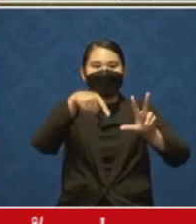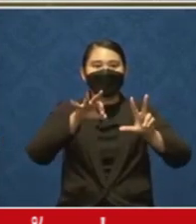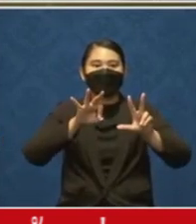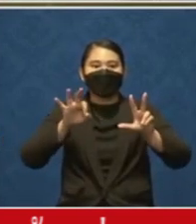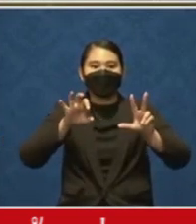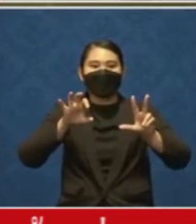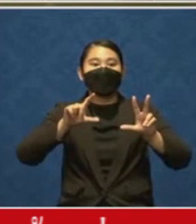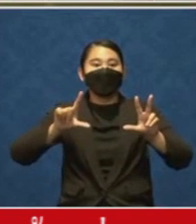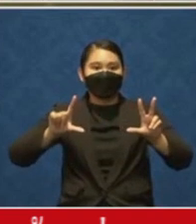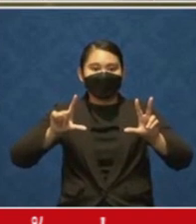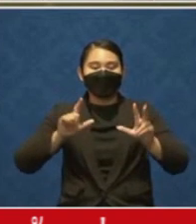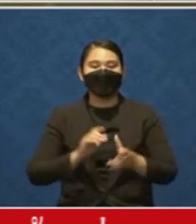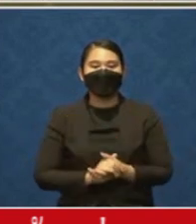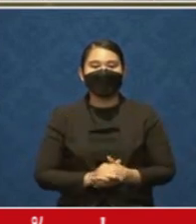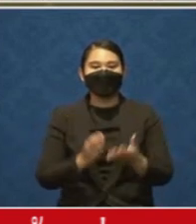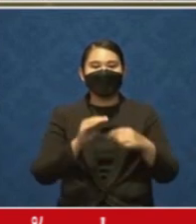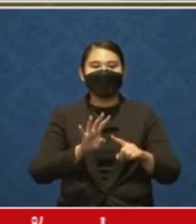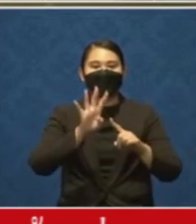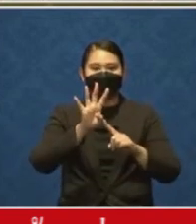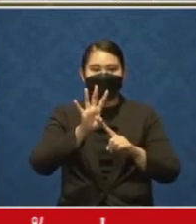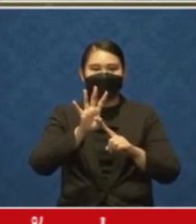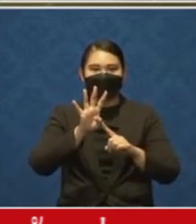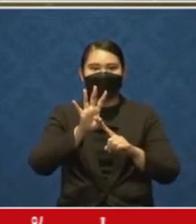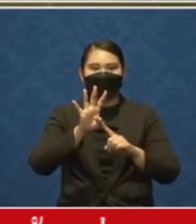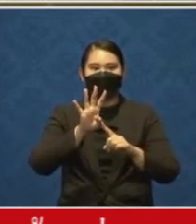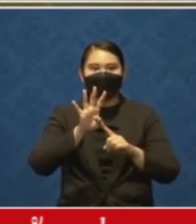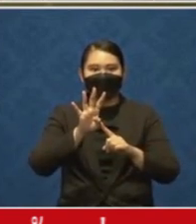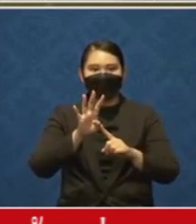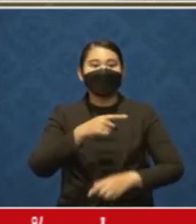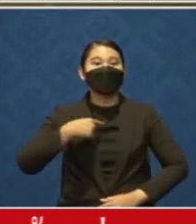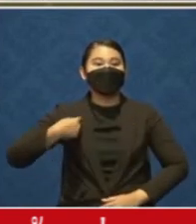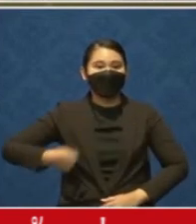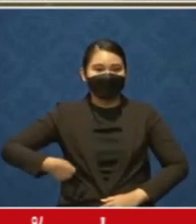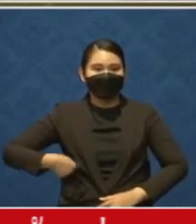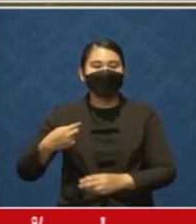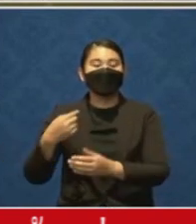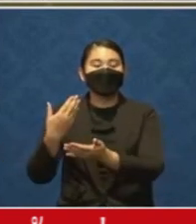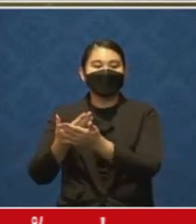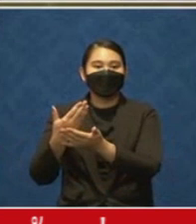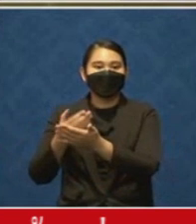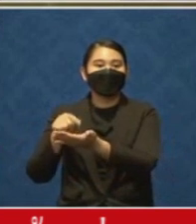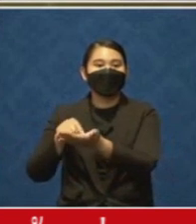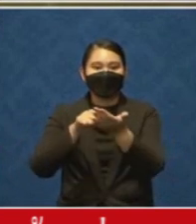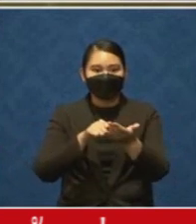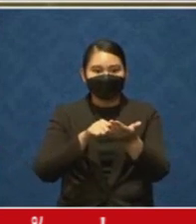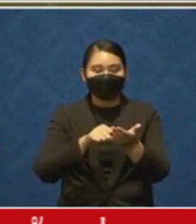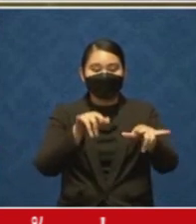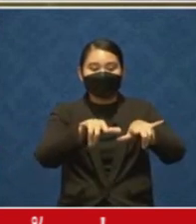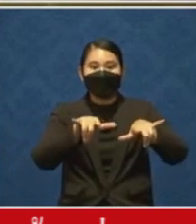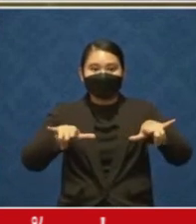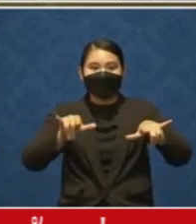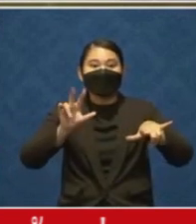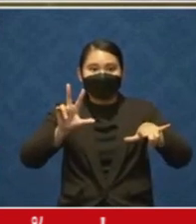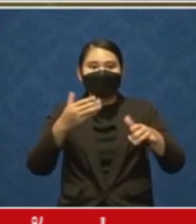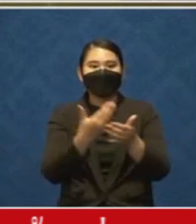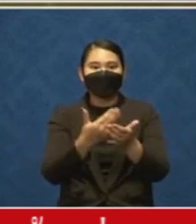ทบริษัทที่4คือบริษัทชื่อคาติกจากประเทศจีนเสนอ UAV จำนวน3ลำรา